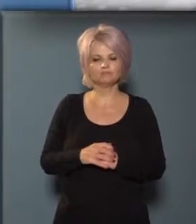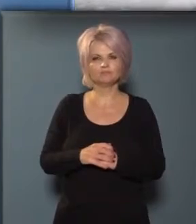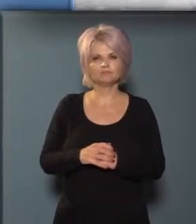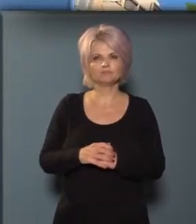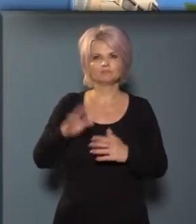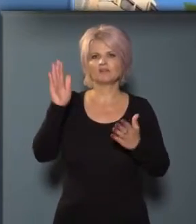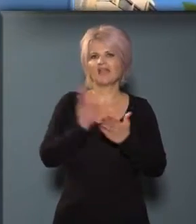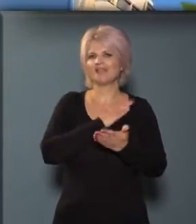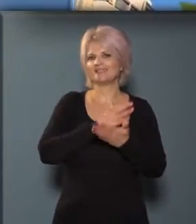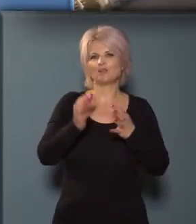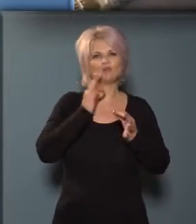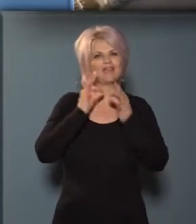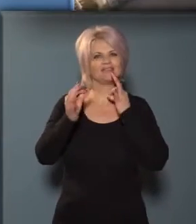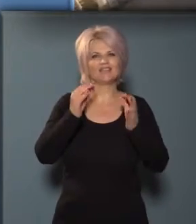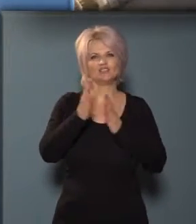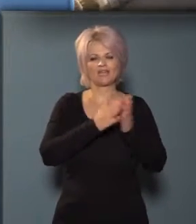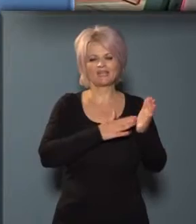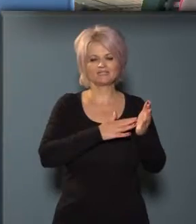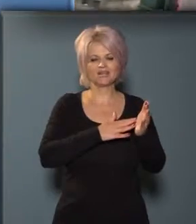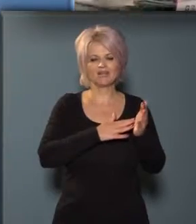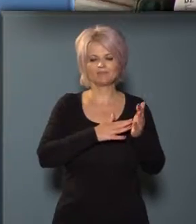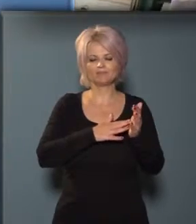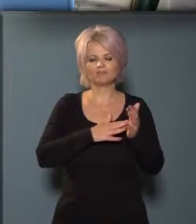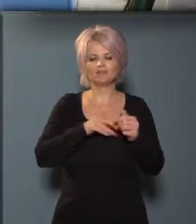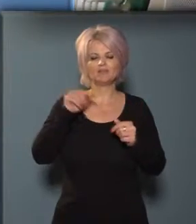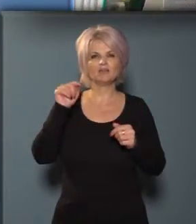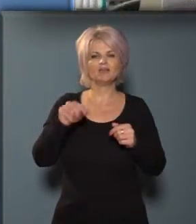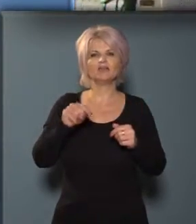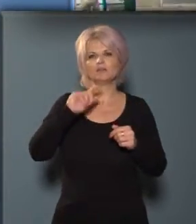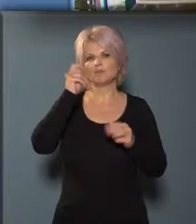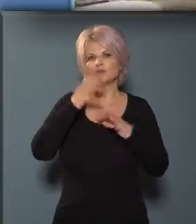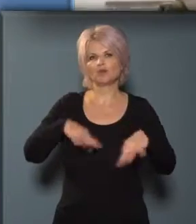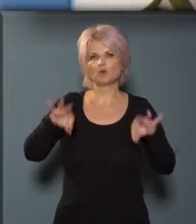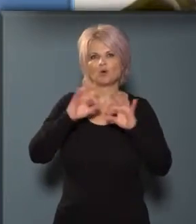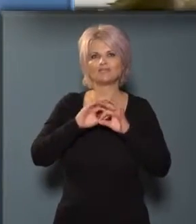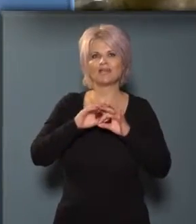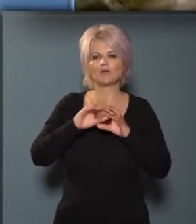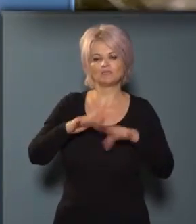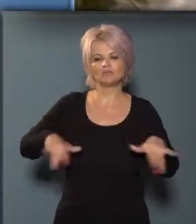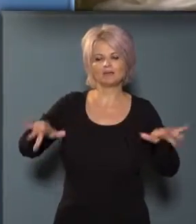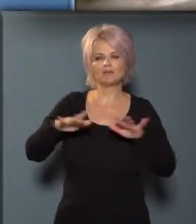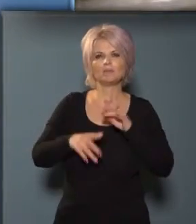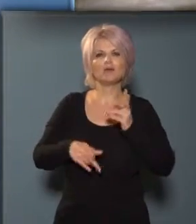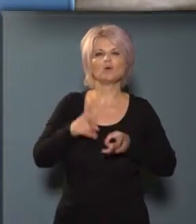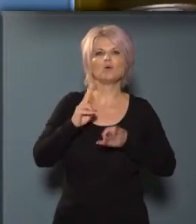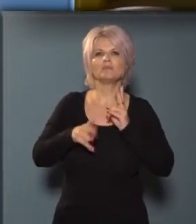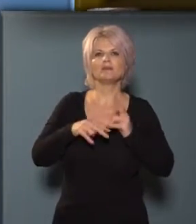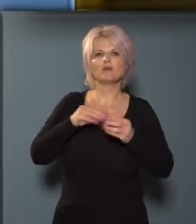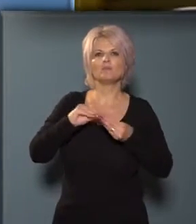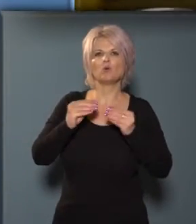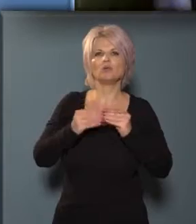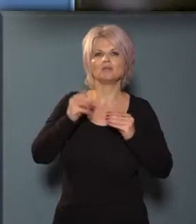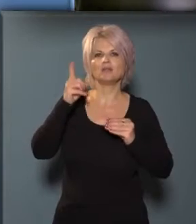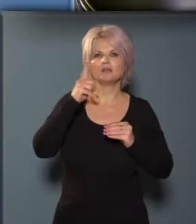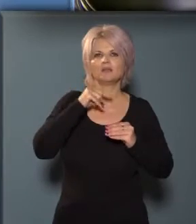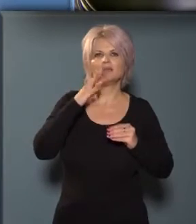Nagyon egyszerű kérdéssel kezdem. A Trilaknak itt Magyarországon és a térségben hogy megy a bolt? Hát